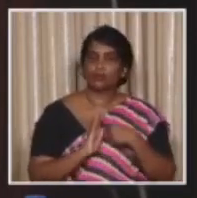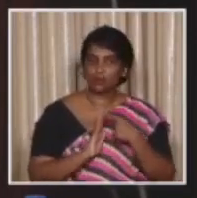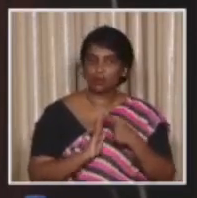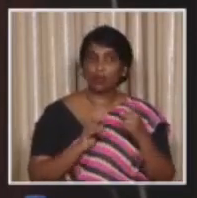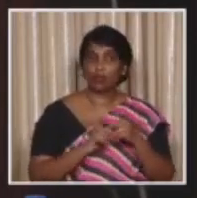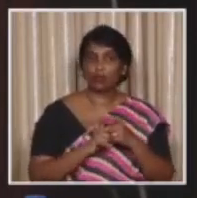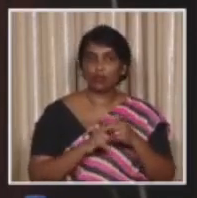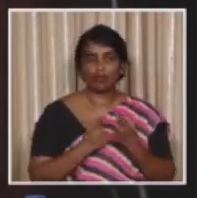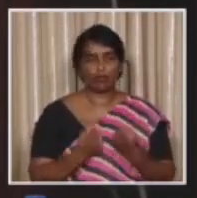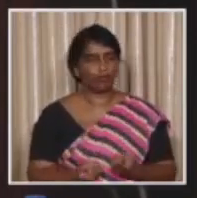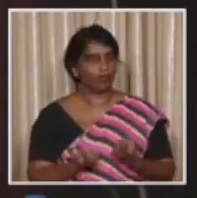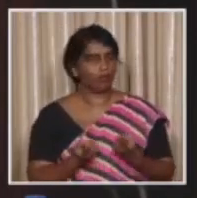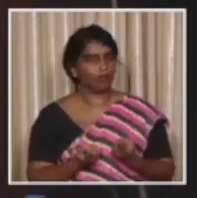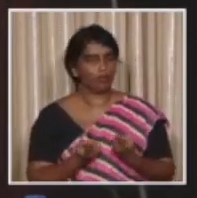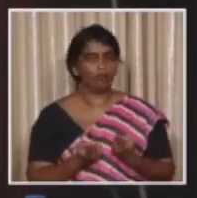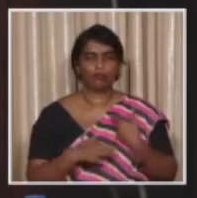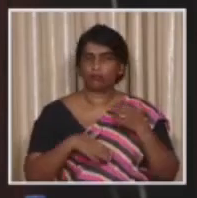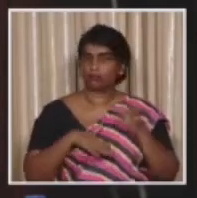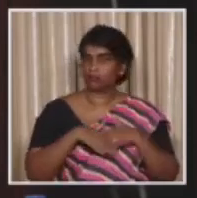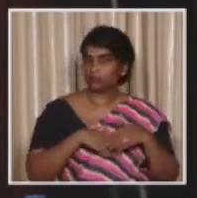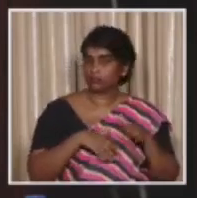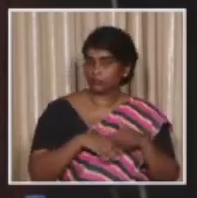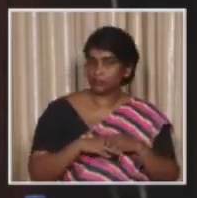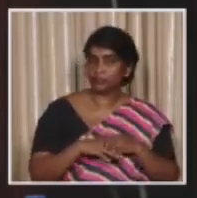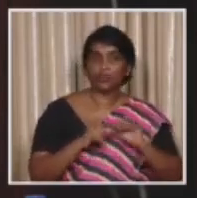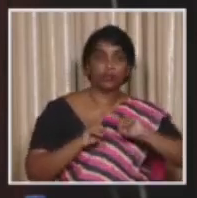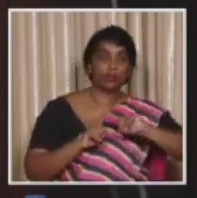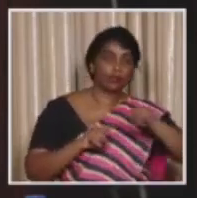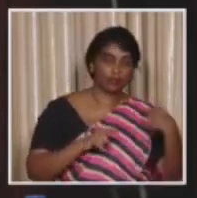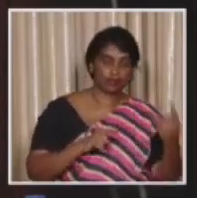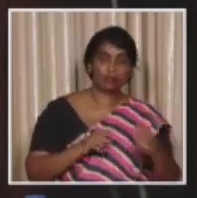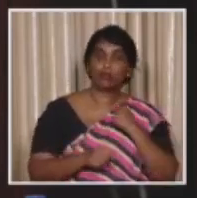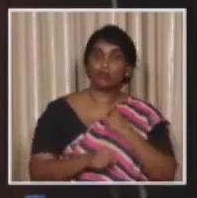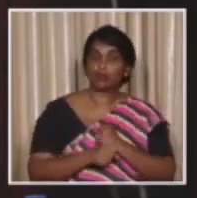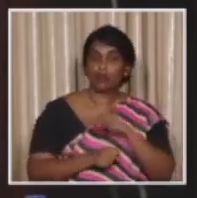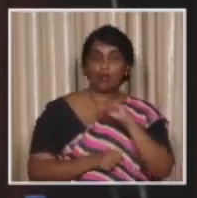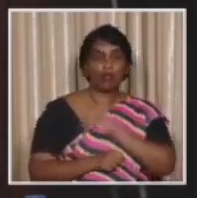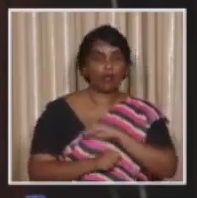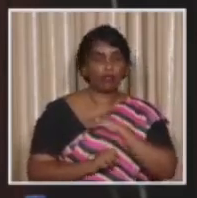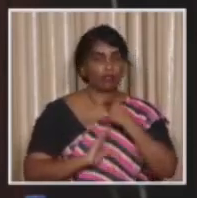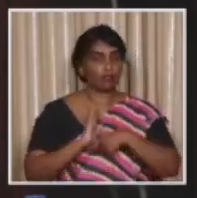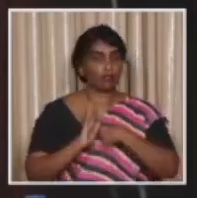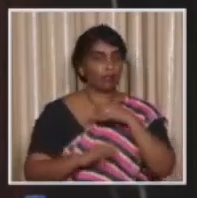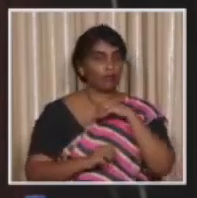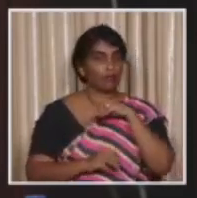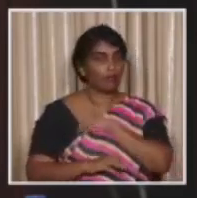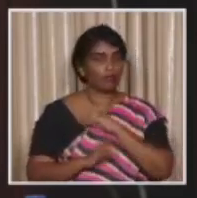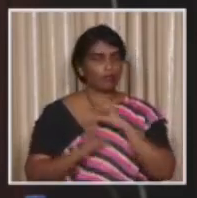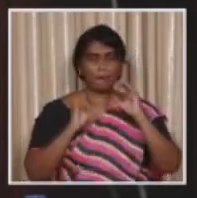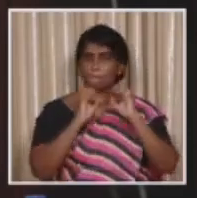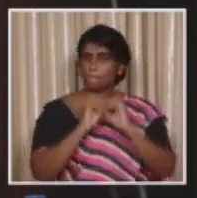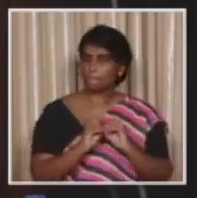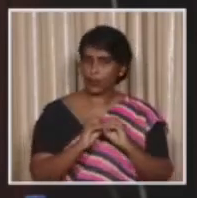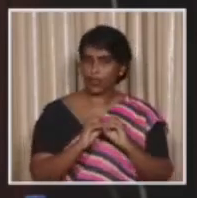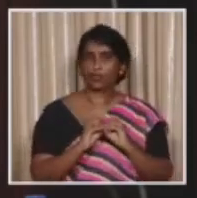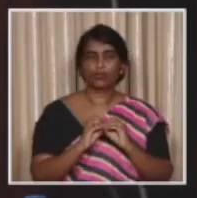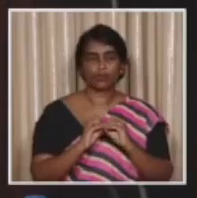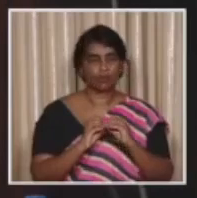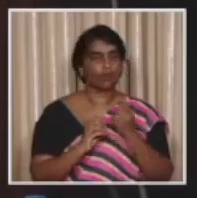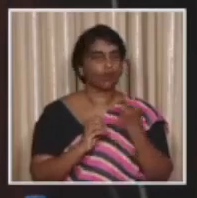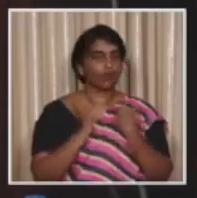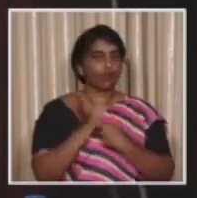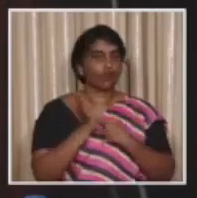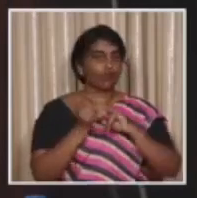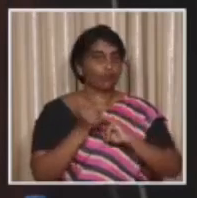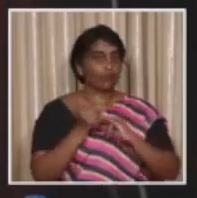ඩොලර් නැතිකම නිසා අත්‍යවශ්‍ය තත්ත්වය අනෙත් පසෙන් රාජ්‍ය ආදායම දේශීය ආදායම බින්දුවට පල්ලේ හටම වැඩිලා රුපියල්